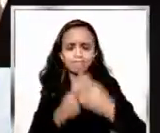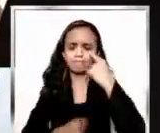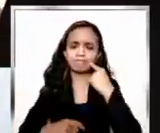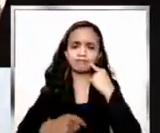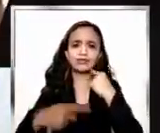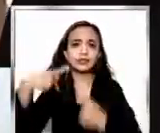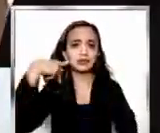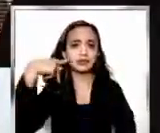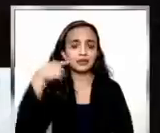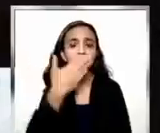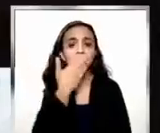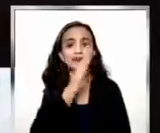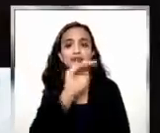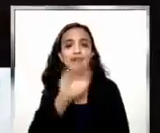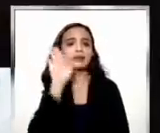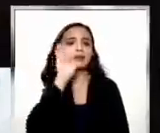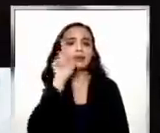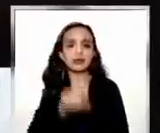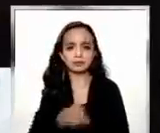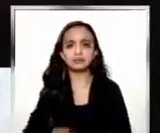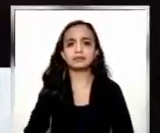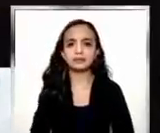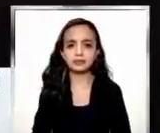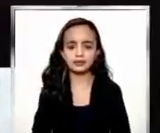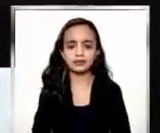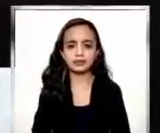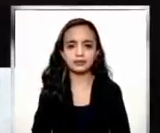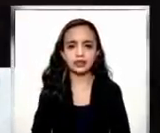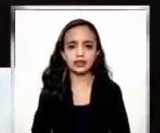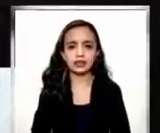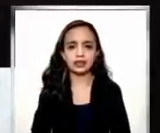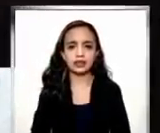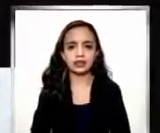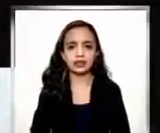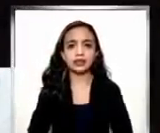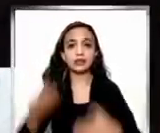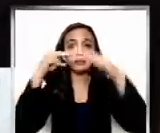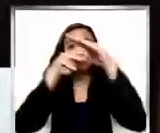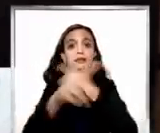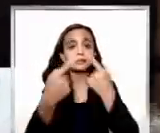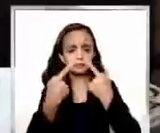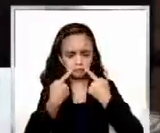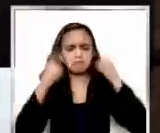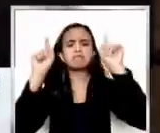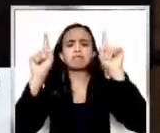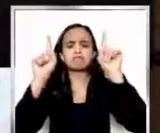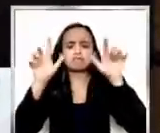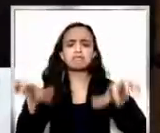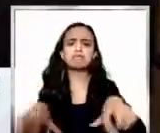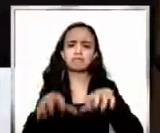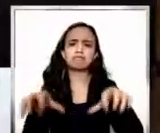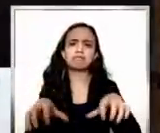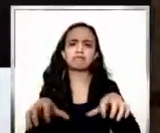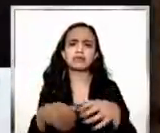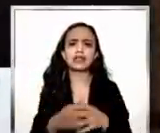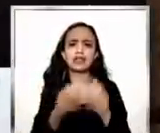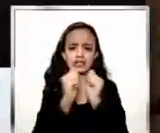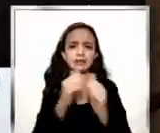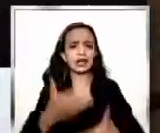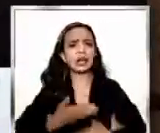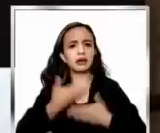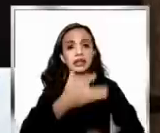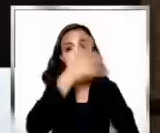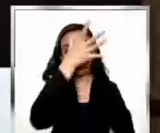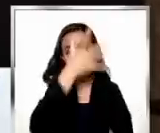kanilang kapatid. Mission accomplished, Kanoy. Be happy now with Dad and Mom. We love you and we are